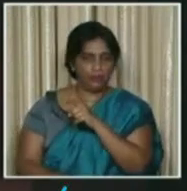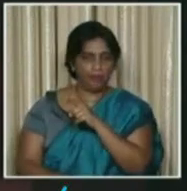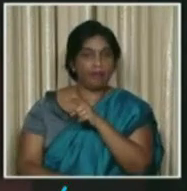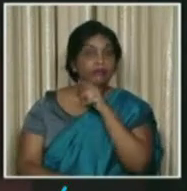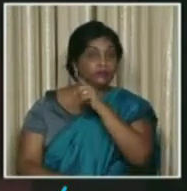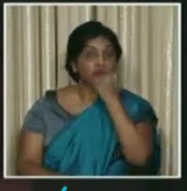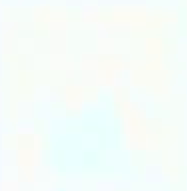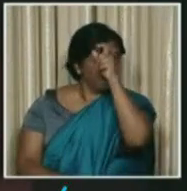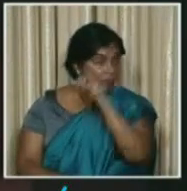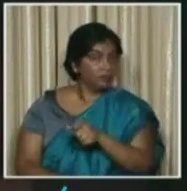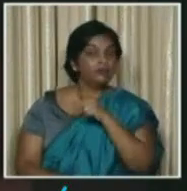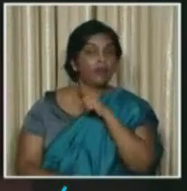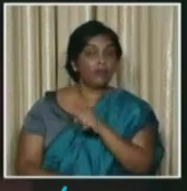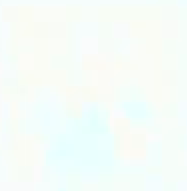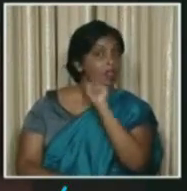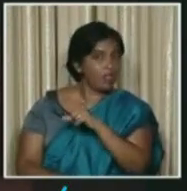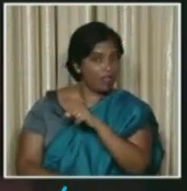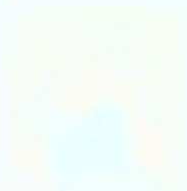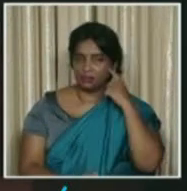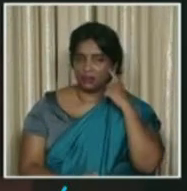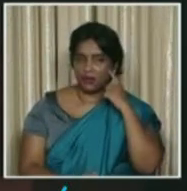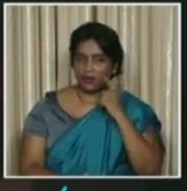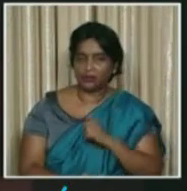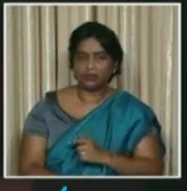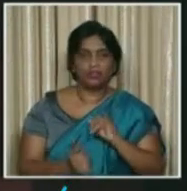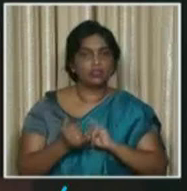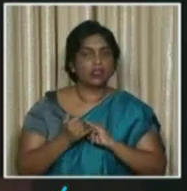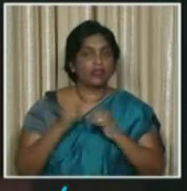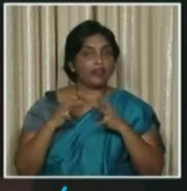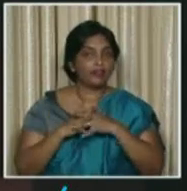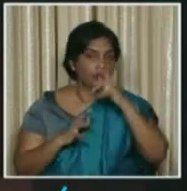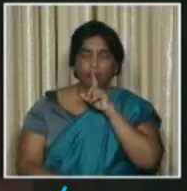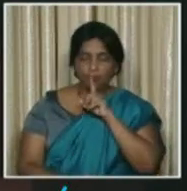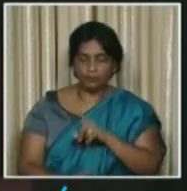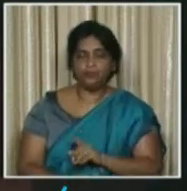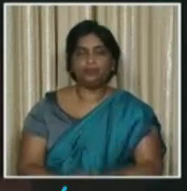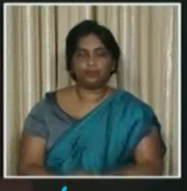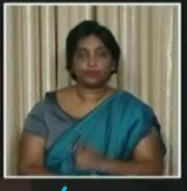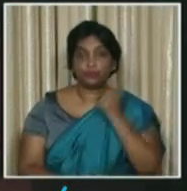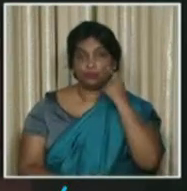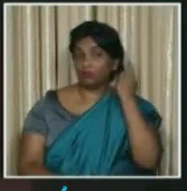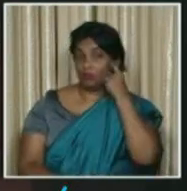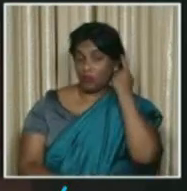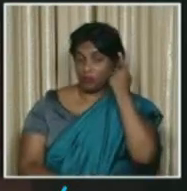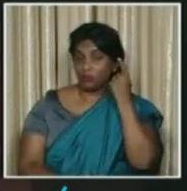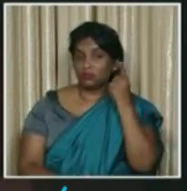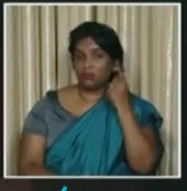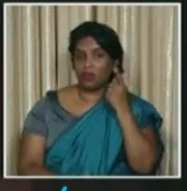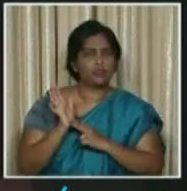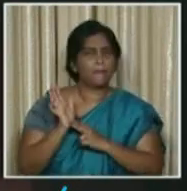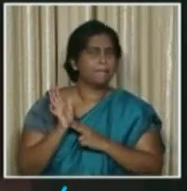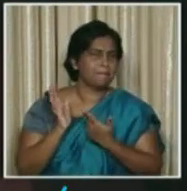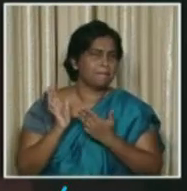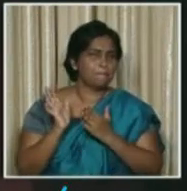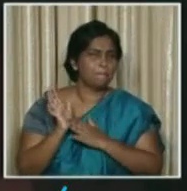ඒ මහමොළකරුවගේ අනුවර්තනාවය අබුහින් සරත් වීරසේකර මැතිතුමත් කිව්වා මේ මහමොළකරුවෙක් ඉන්නවා නෞසර් මෞලවි